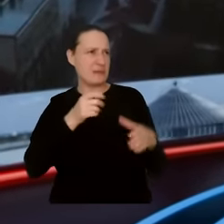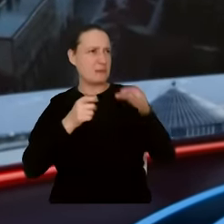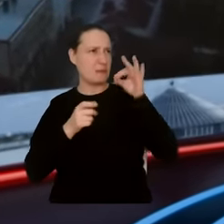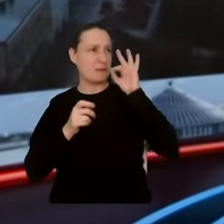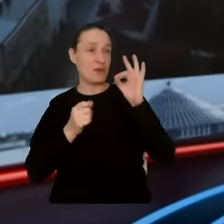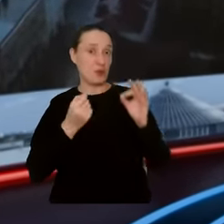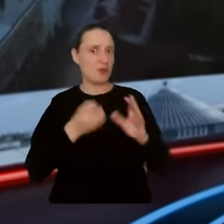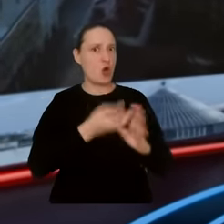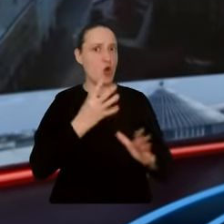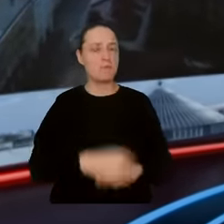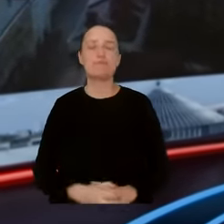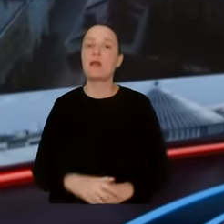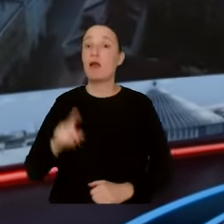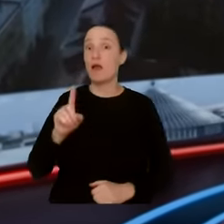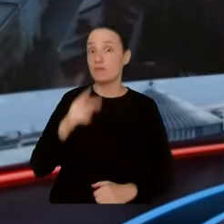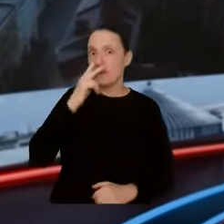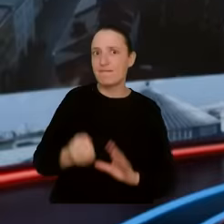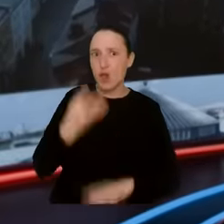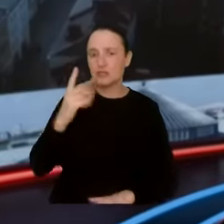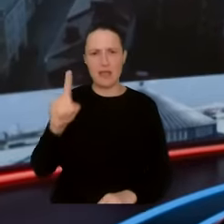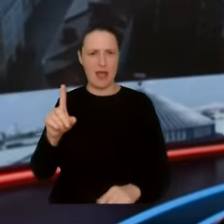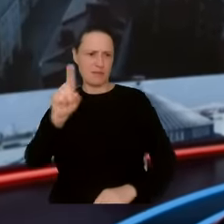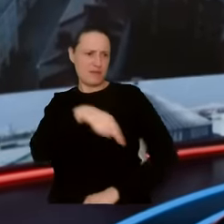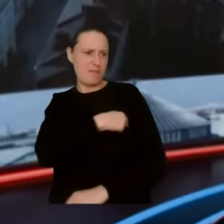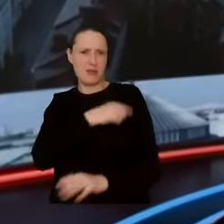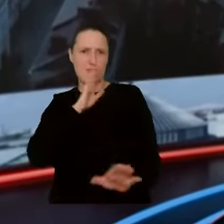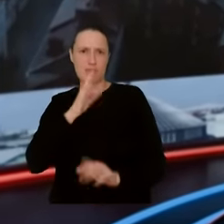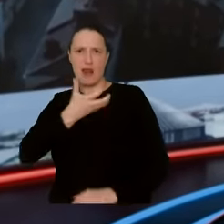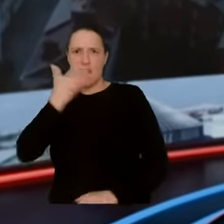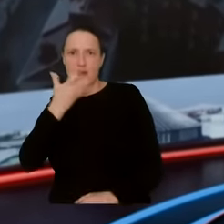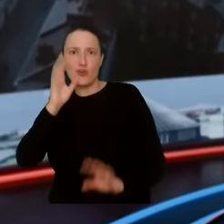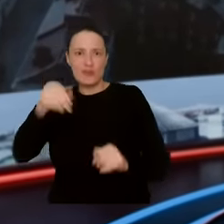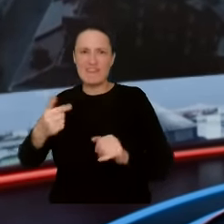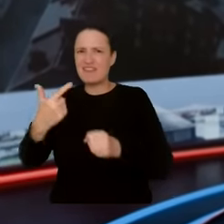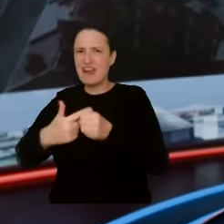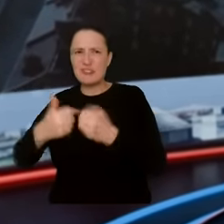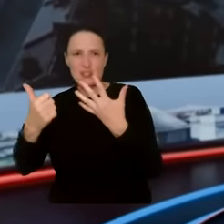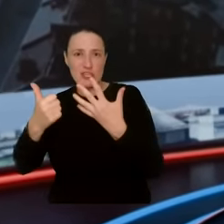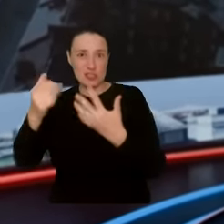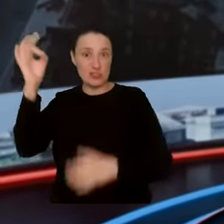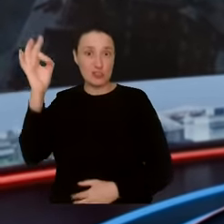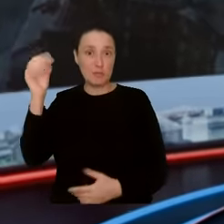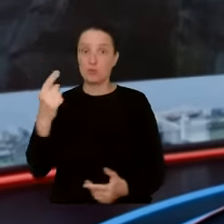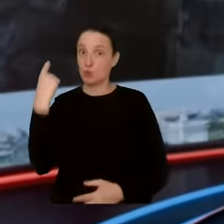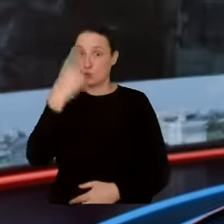a na termometrach lato. Już pod koniec tygodnia temperatury poszybują w górę do 26 stopni. Słońca nie zabraknie.